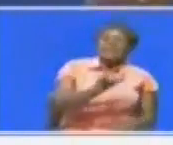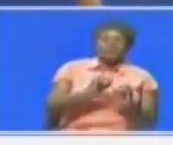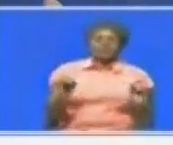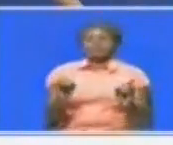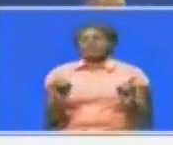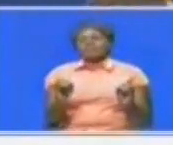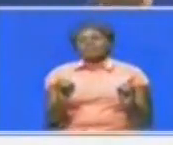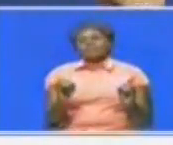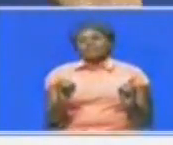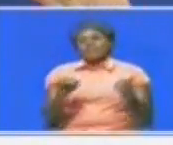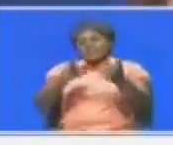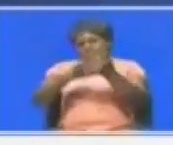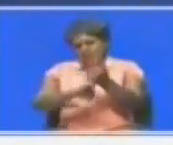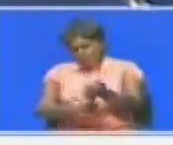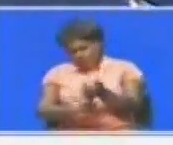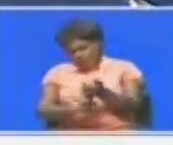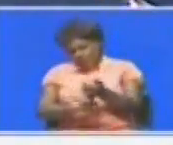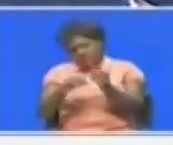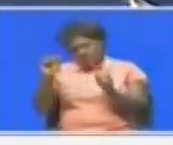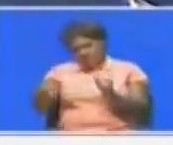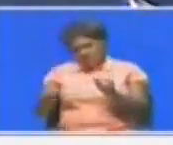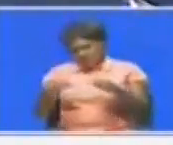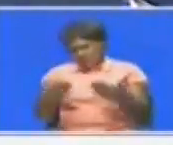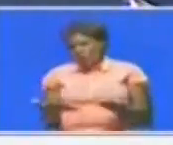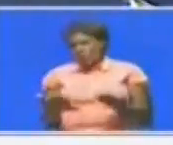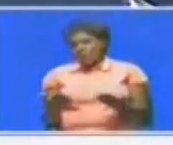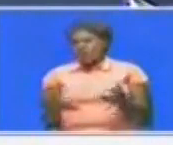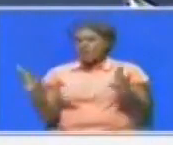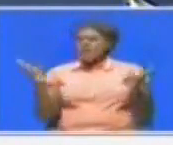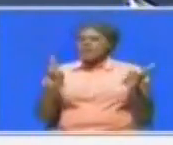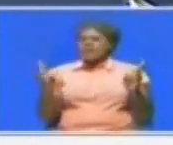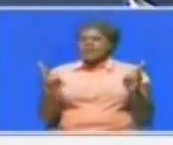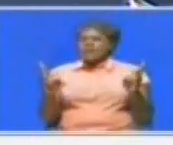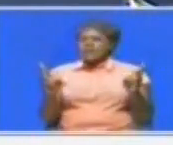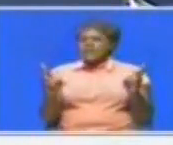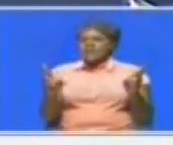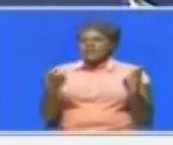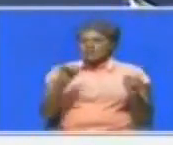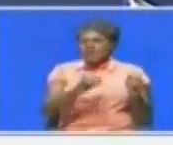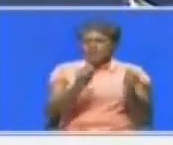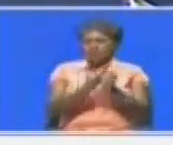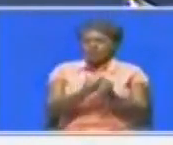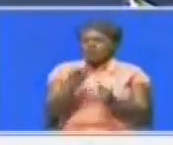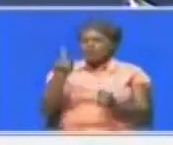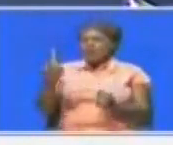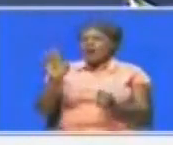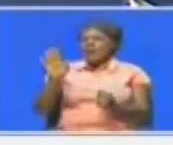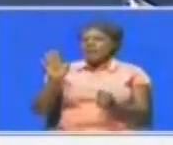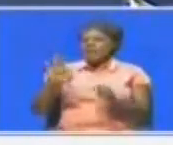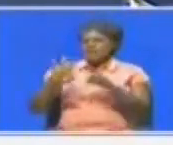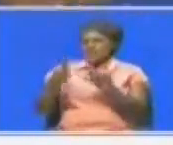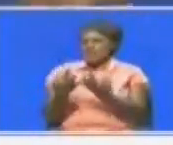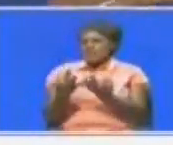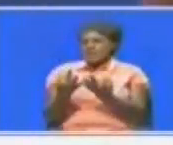Umeingia kwa ndoa, inategemea vile nimesema, unaingia kwa hiyo ndoa kivipi? Uko tayari kutulia na mke mmoja? Ama wewe unataka tu kuoa uonekane kwa jamii